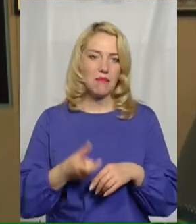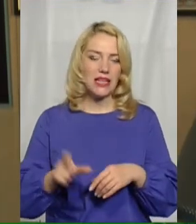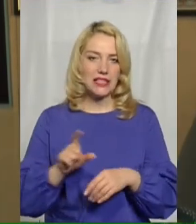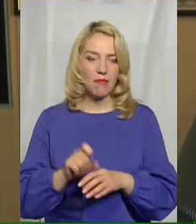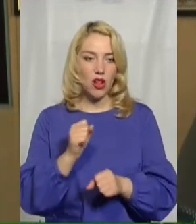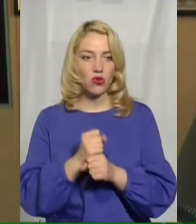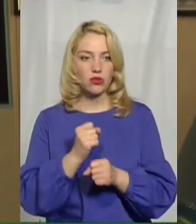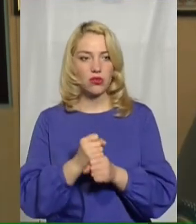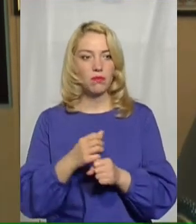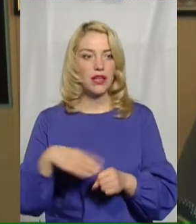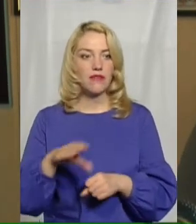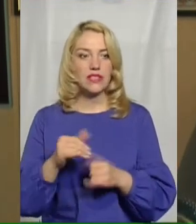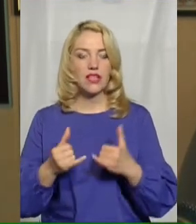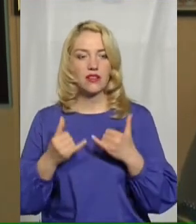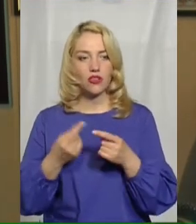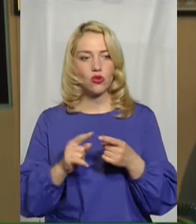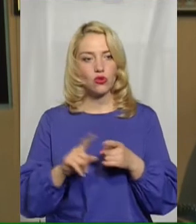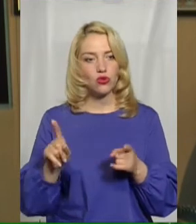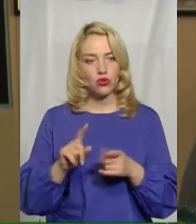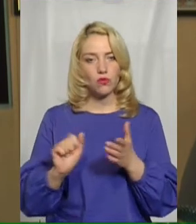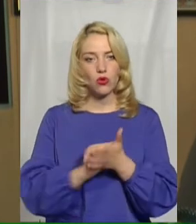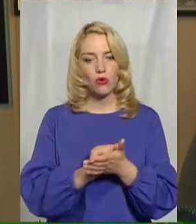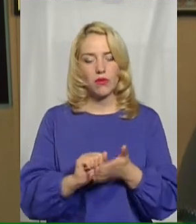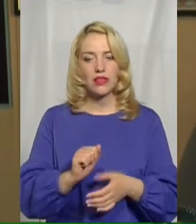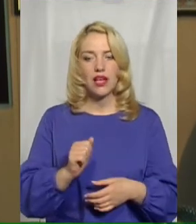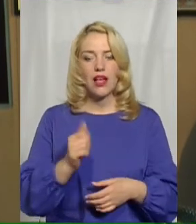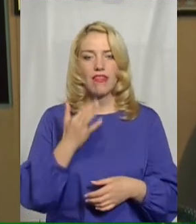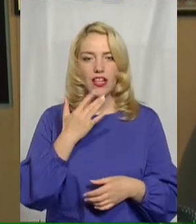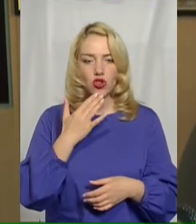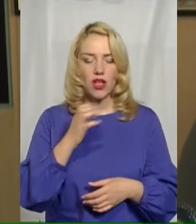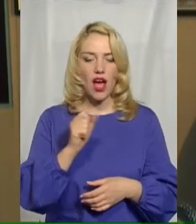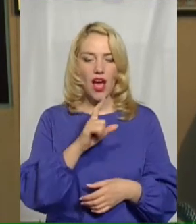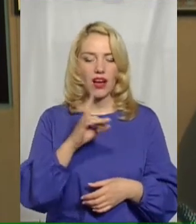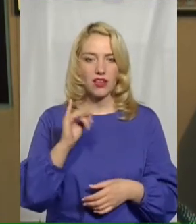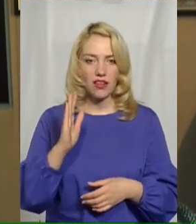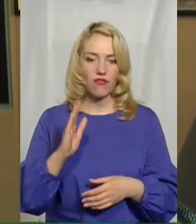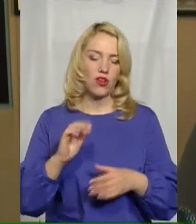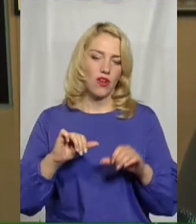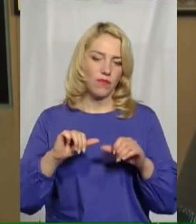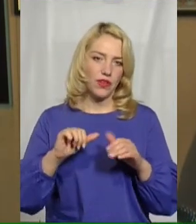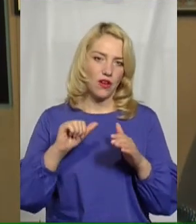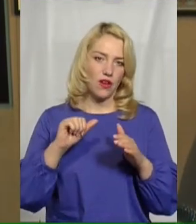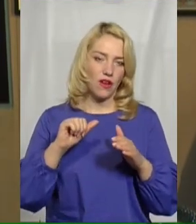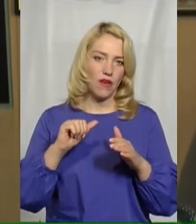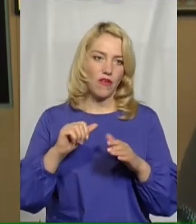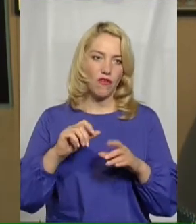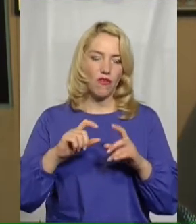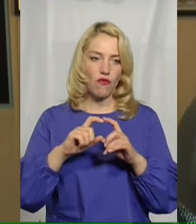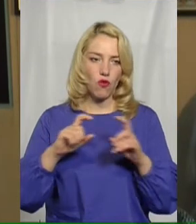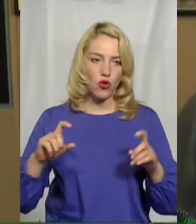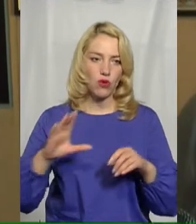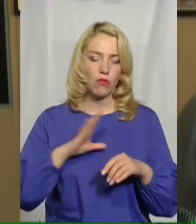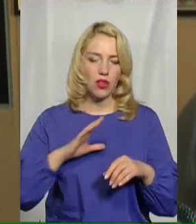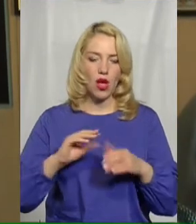зробили все для того, щоб документи Національного архівного фонду були описані і була сформована повністю уся